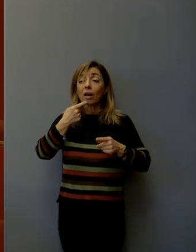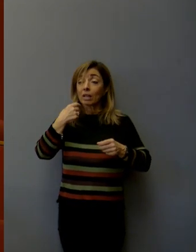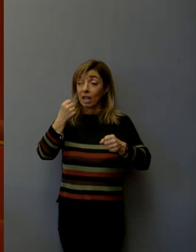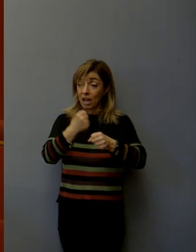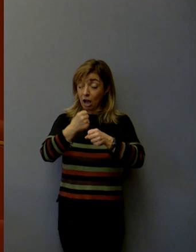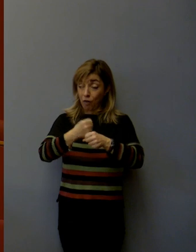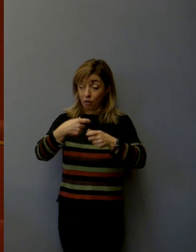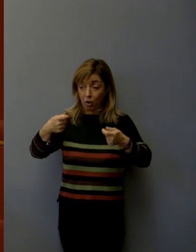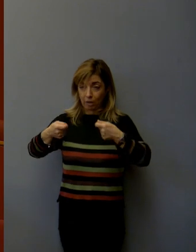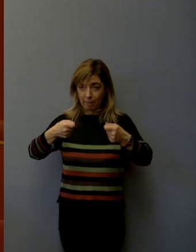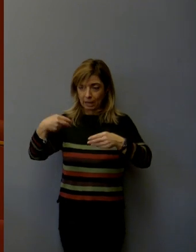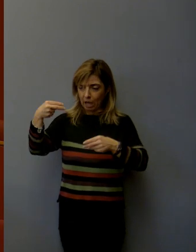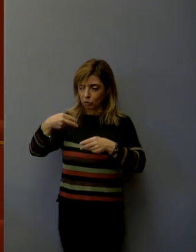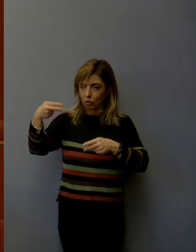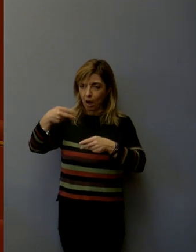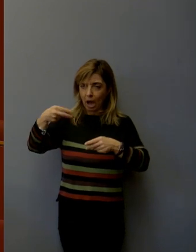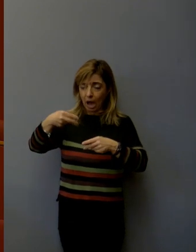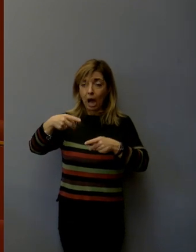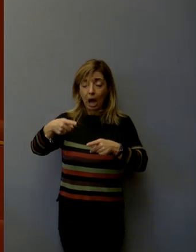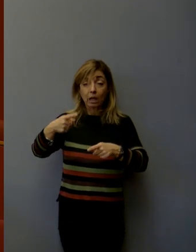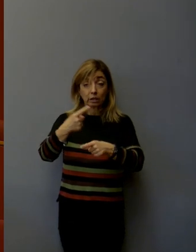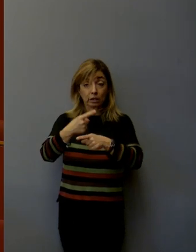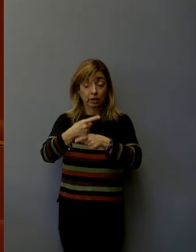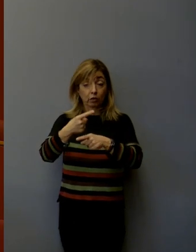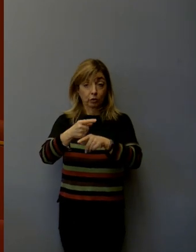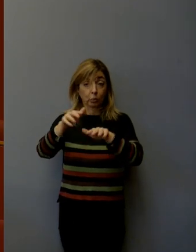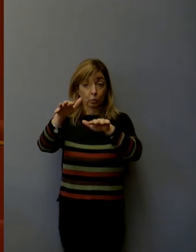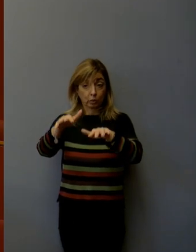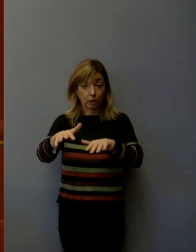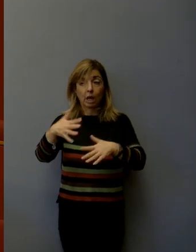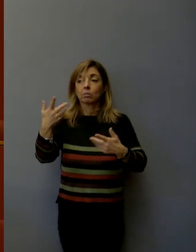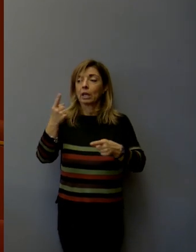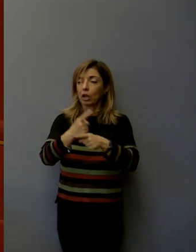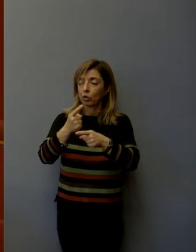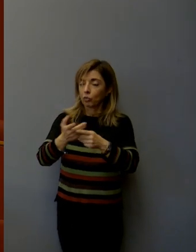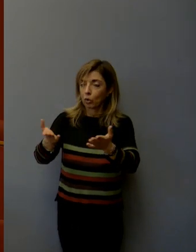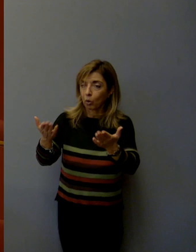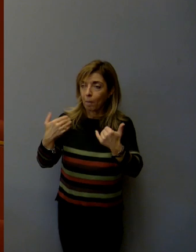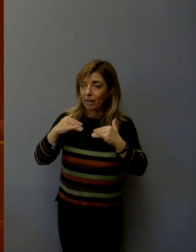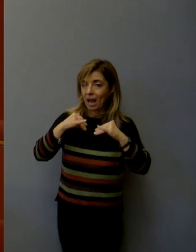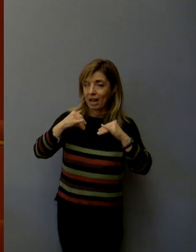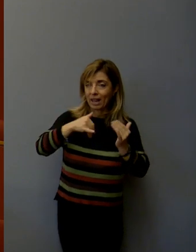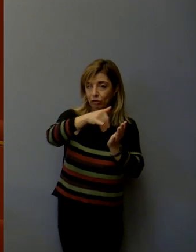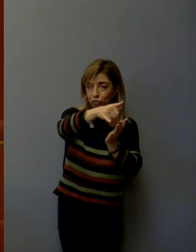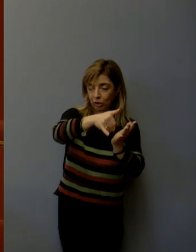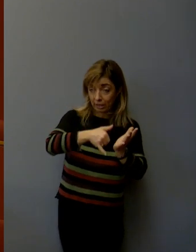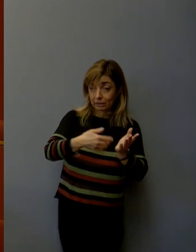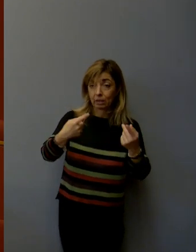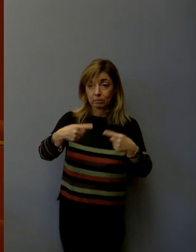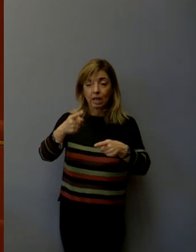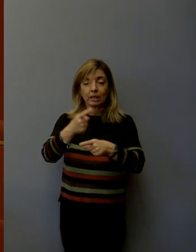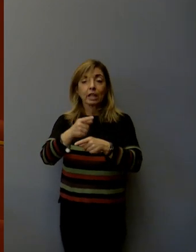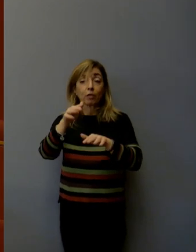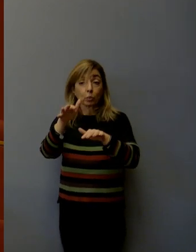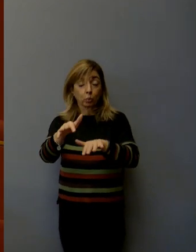hanno anni di vita e di lavoro regolare alle spalle hanno magari dovuto comprare una licenza e tutelare i cittadini che devono